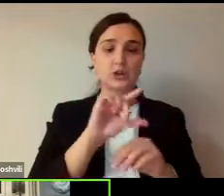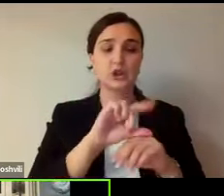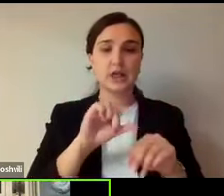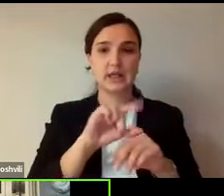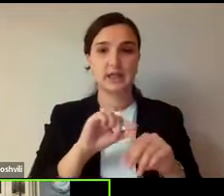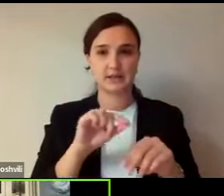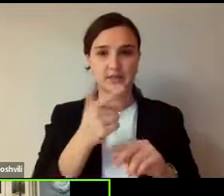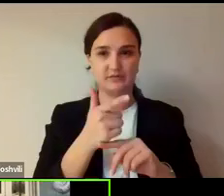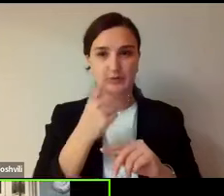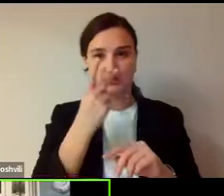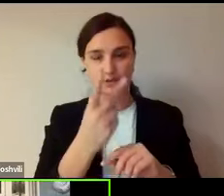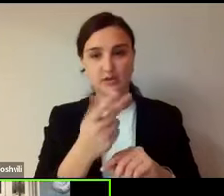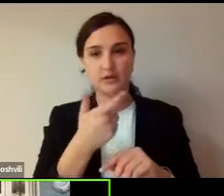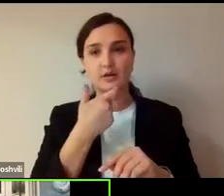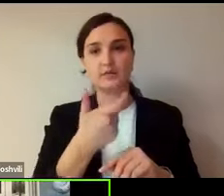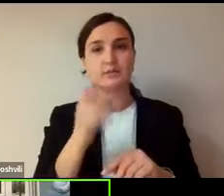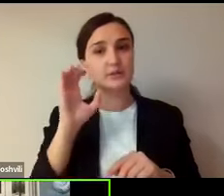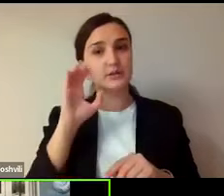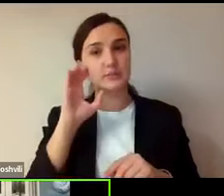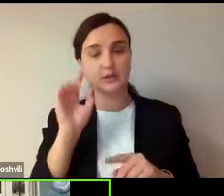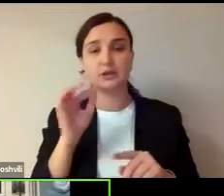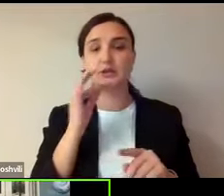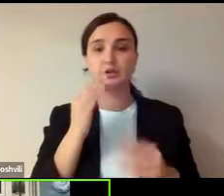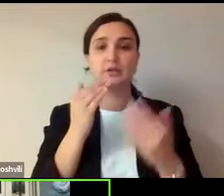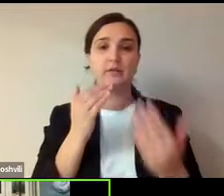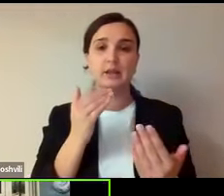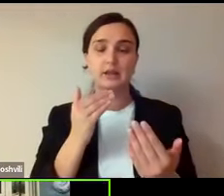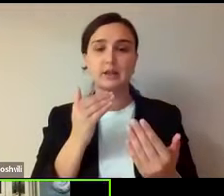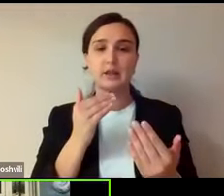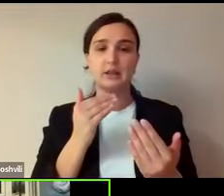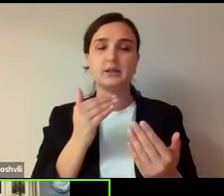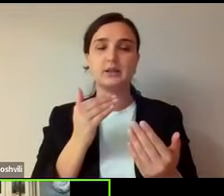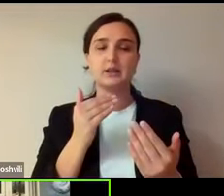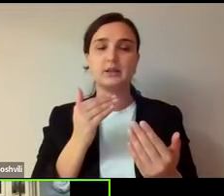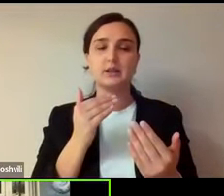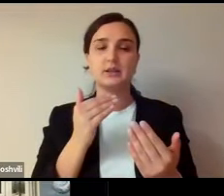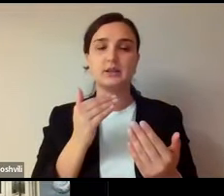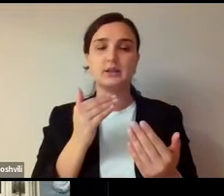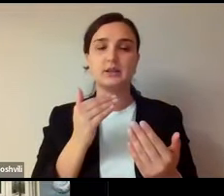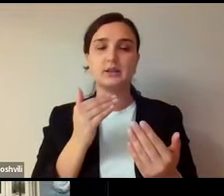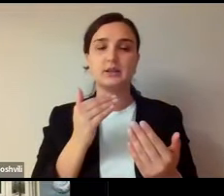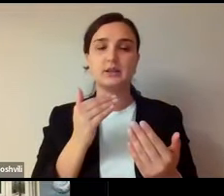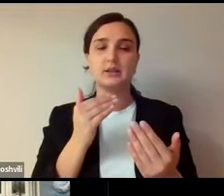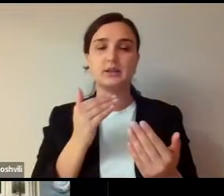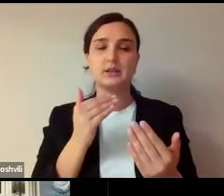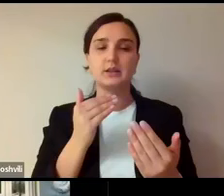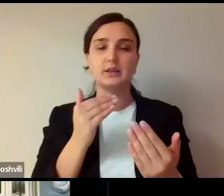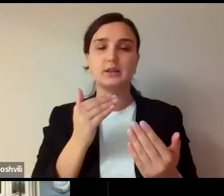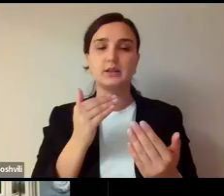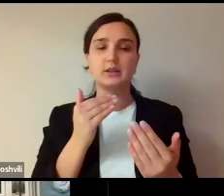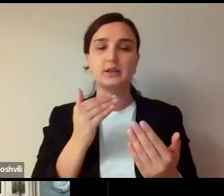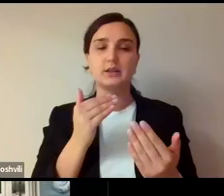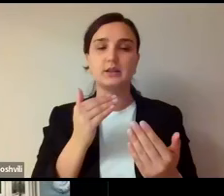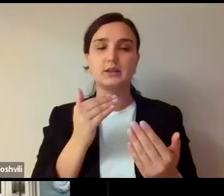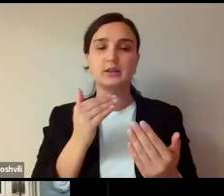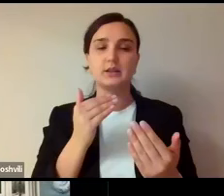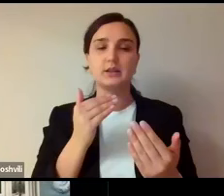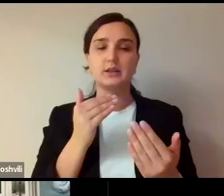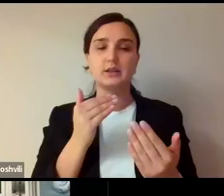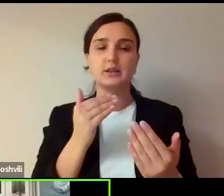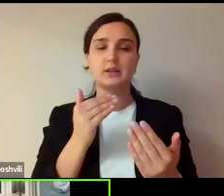ნახავს ჩვენი მსმენელის ნაწილი, ამასაც თქვენთან გადმოვამისამართებთ და დახმარებული ვარ უპასუხოთ არ დატოვებთ